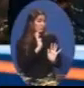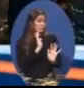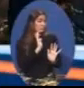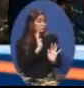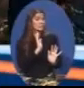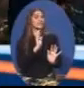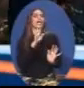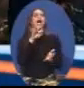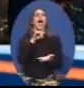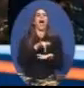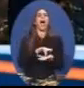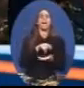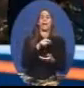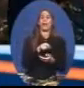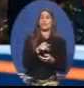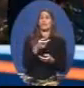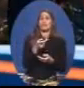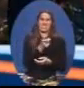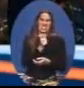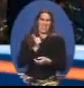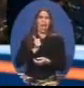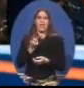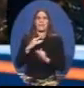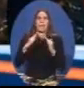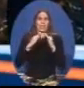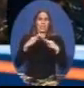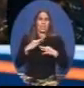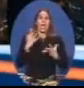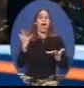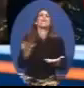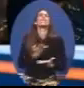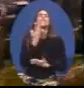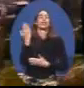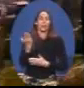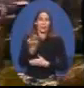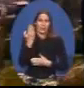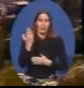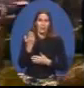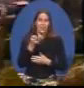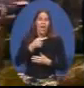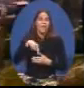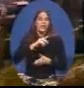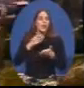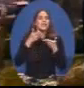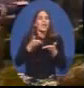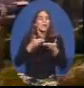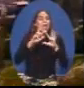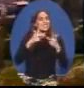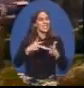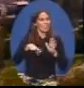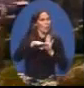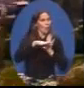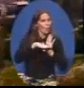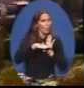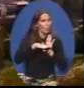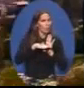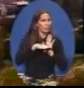בסדר. והמקום הזה היה לי כבית שנים רבות. אנחנו בעצם עזרנו לעצב את החוק